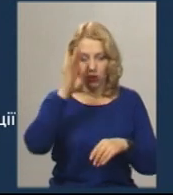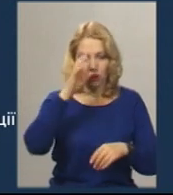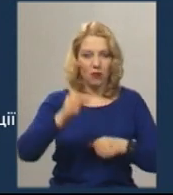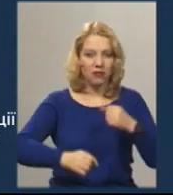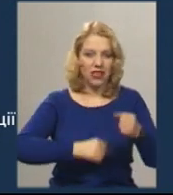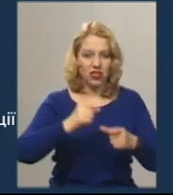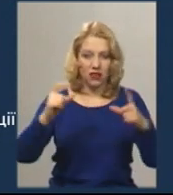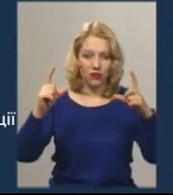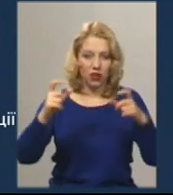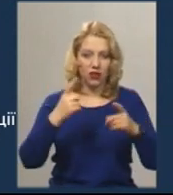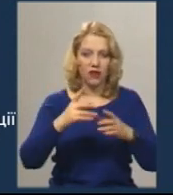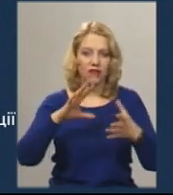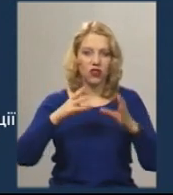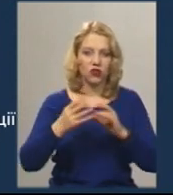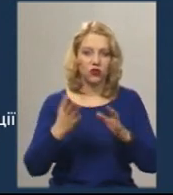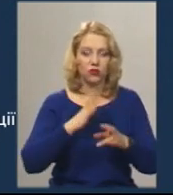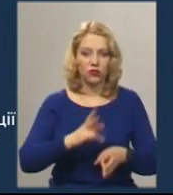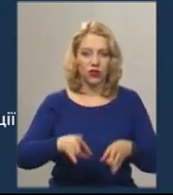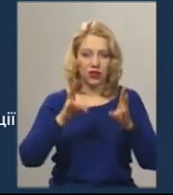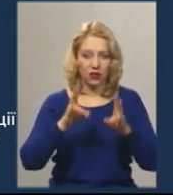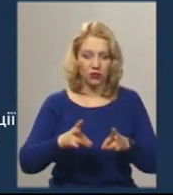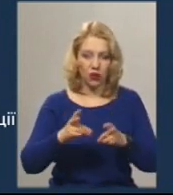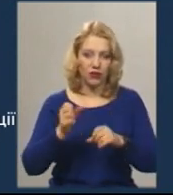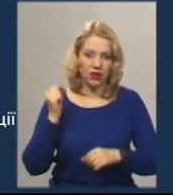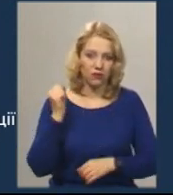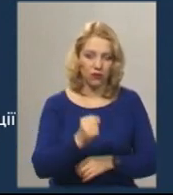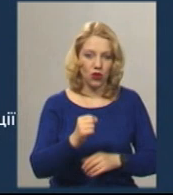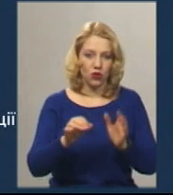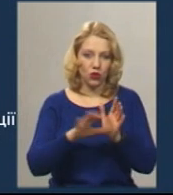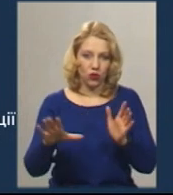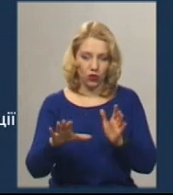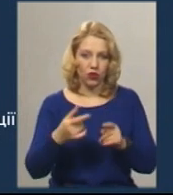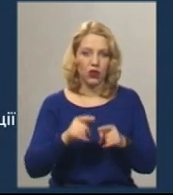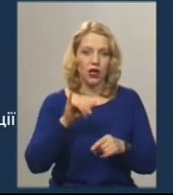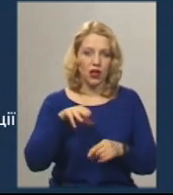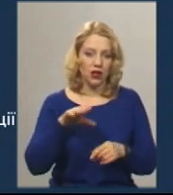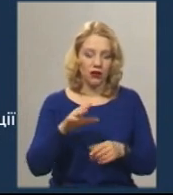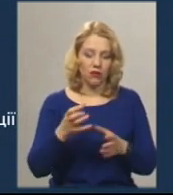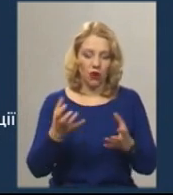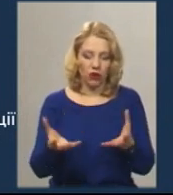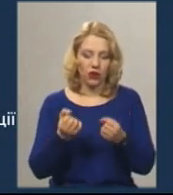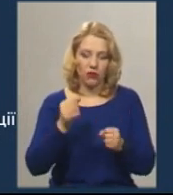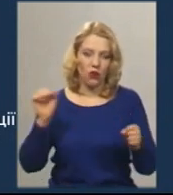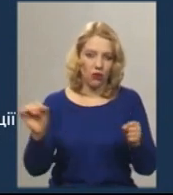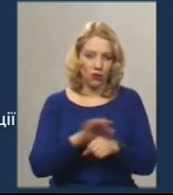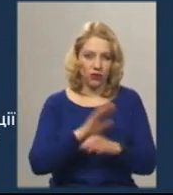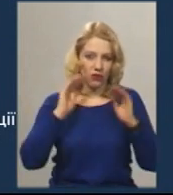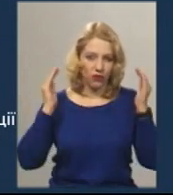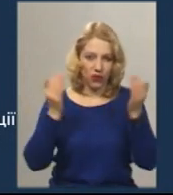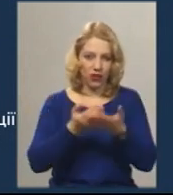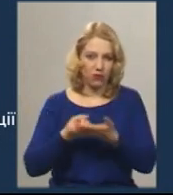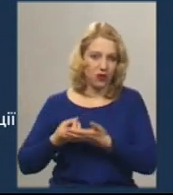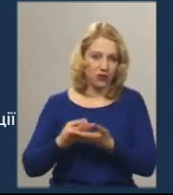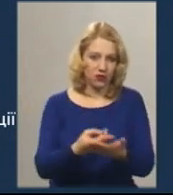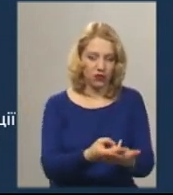і в результаті чого був травмований електрострумом. Дитина отримала опіки і була госпіталізована до реанімаційного відділення